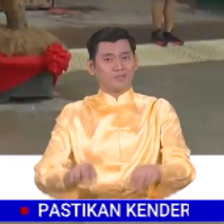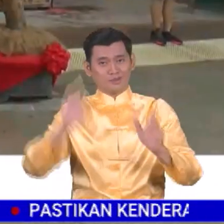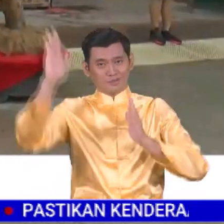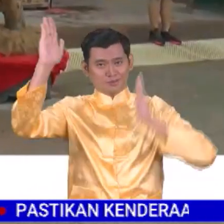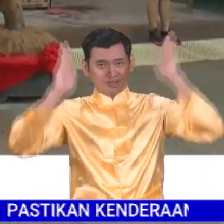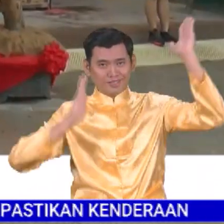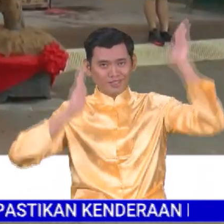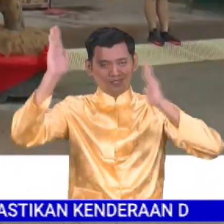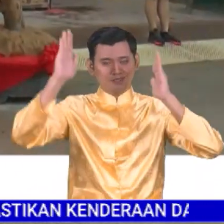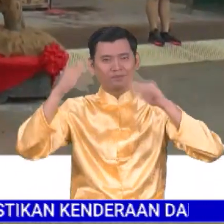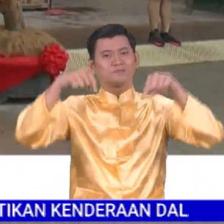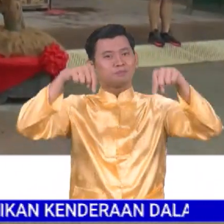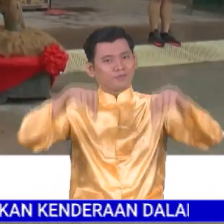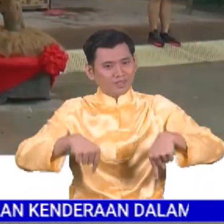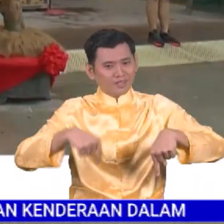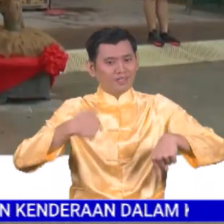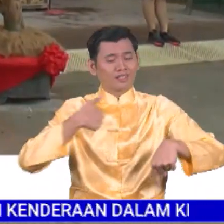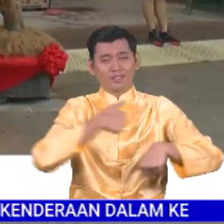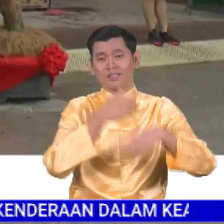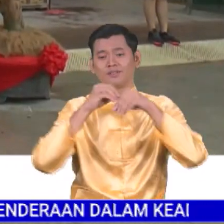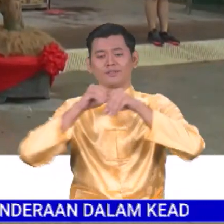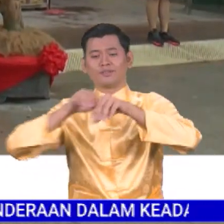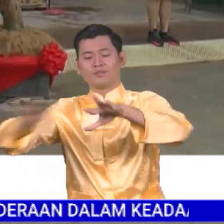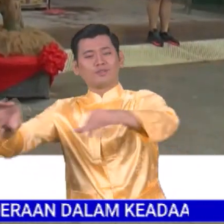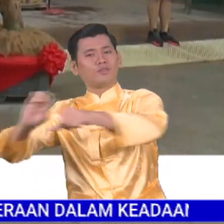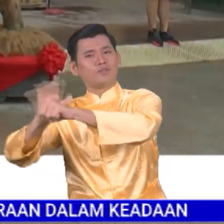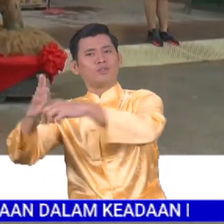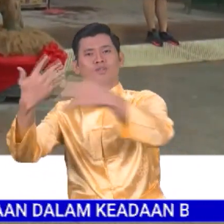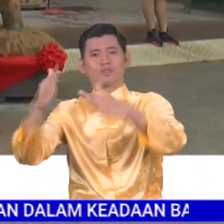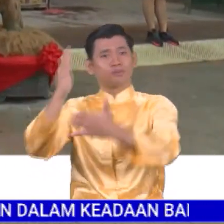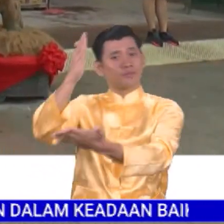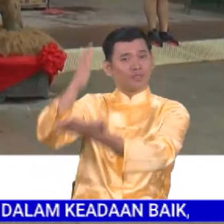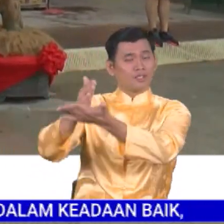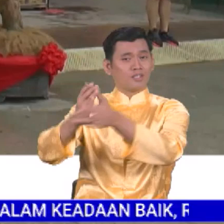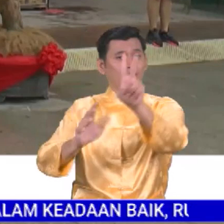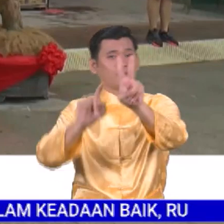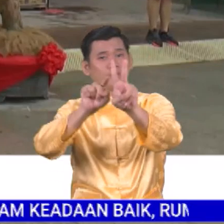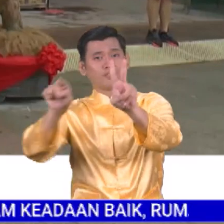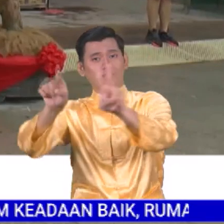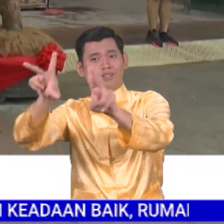Ini kita COVID sudah berhenti 2-3 tahun.